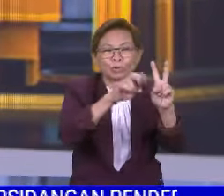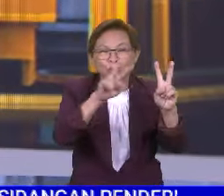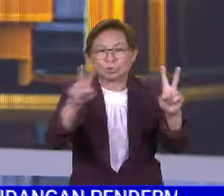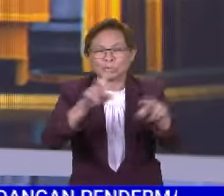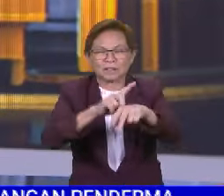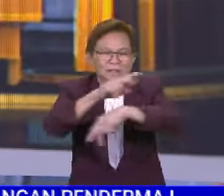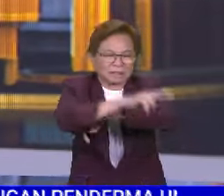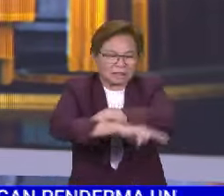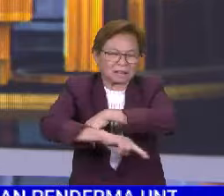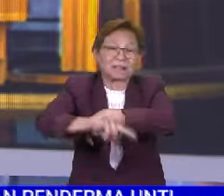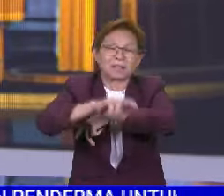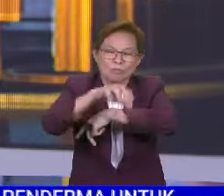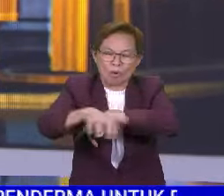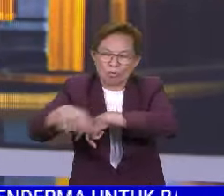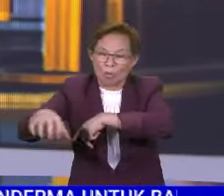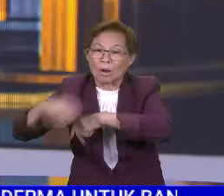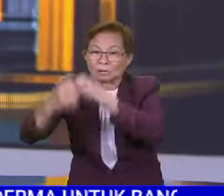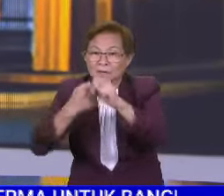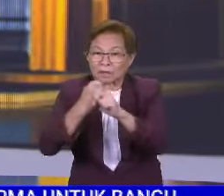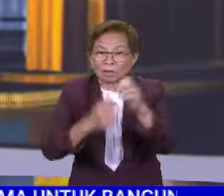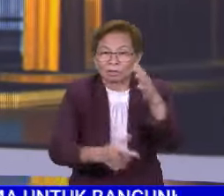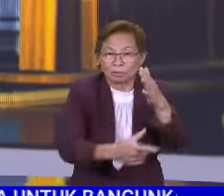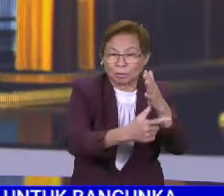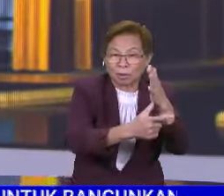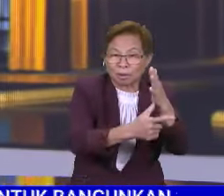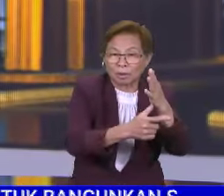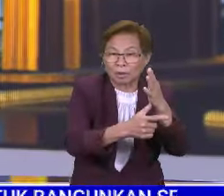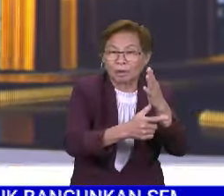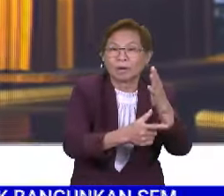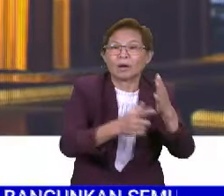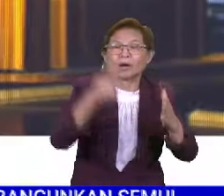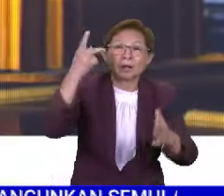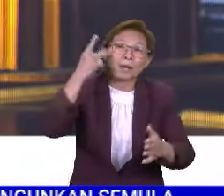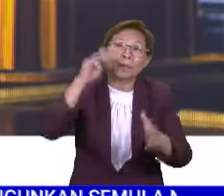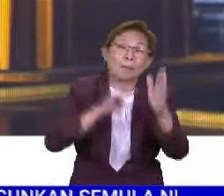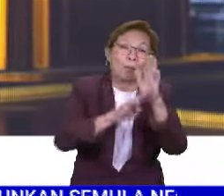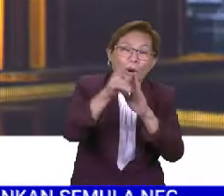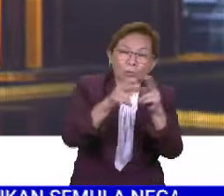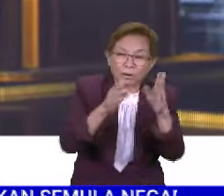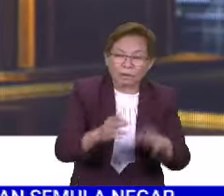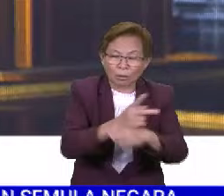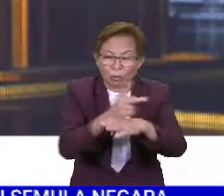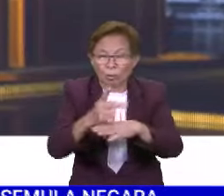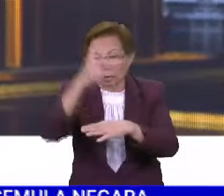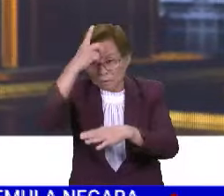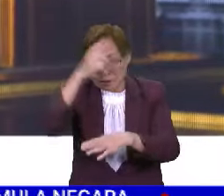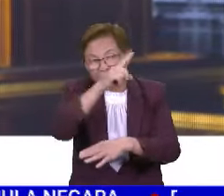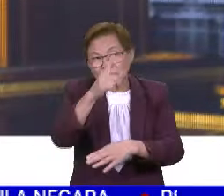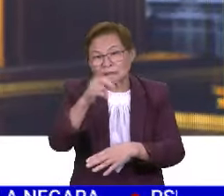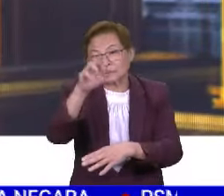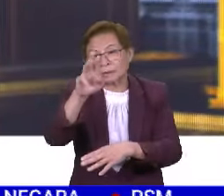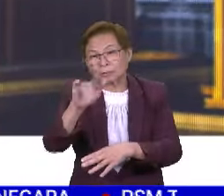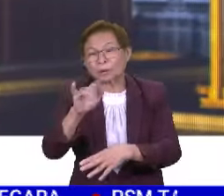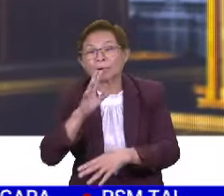pada tahun ini. Timbalan Ketua Setiausaha Pembangunan dan Keusahawanan Kementerian Pembangunan, Usahawan dan Koperasi, Dato' Zamri Saleh